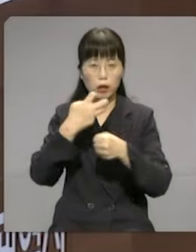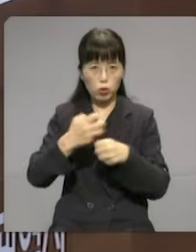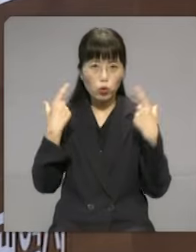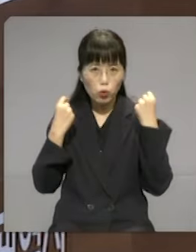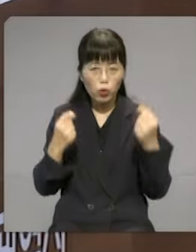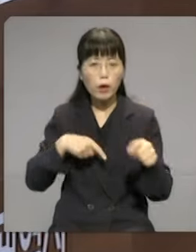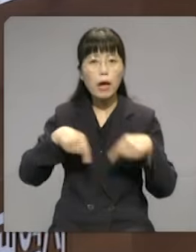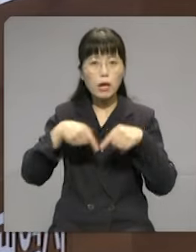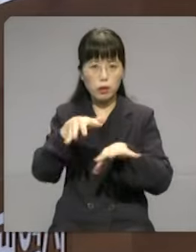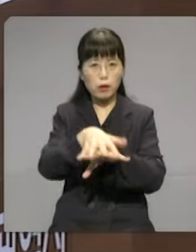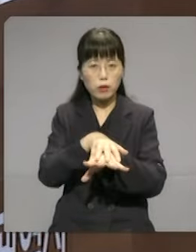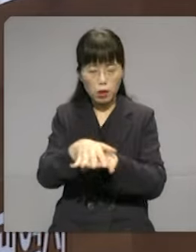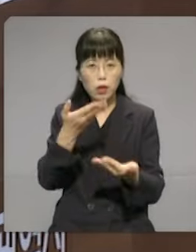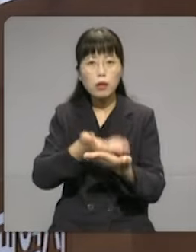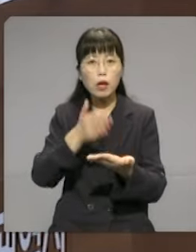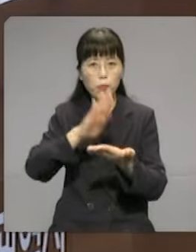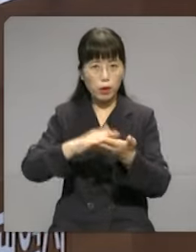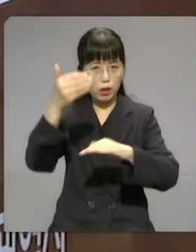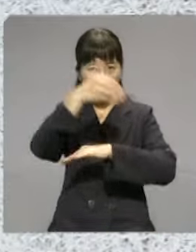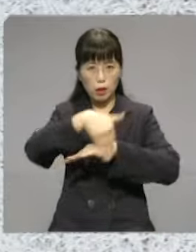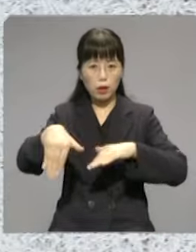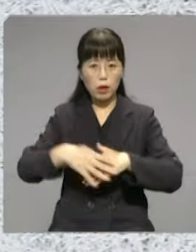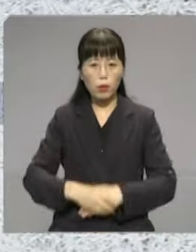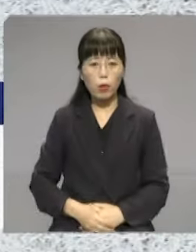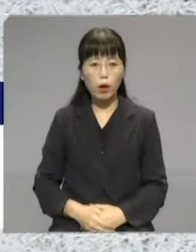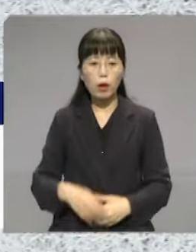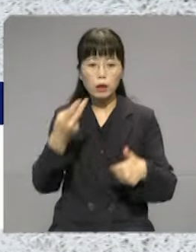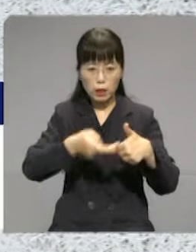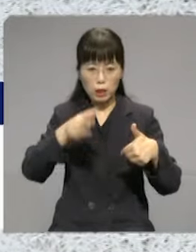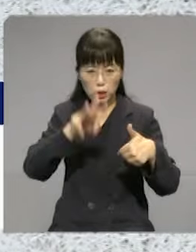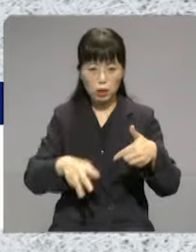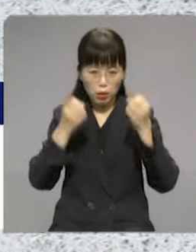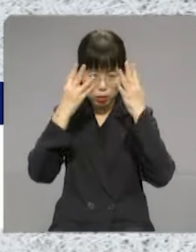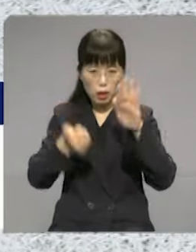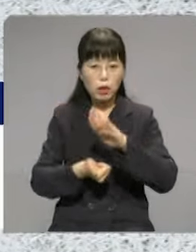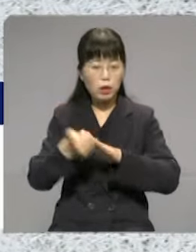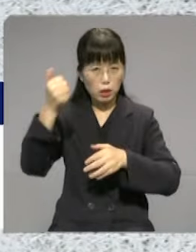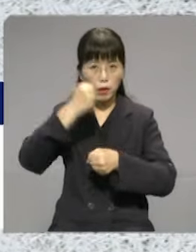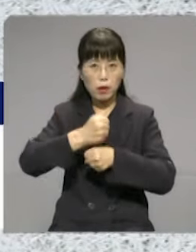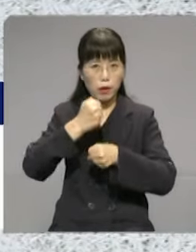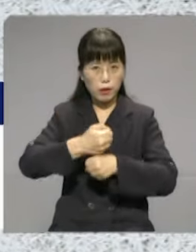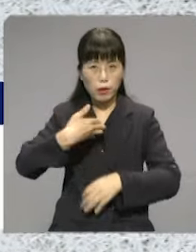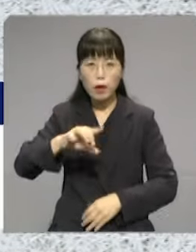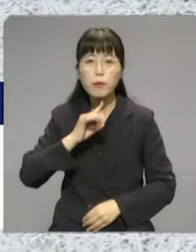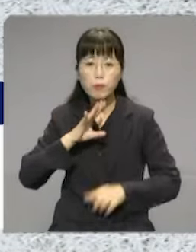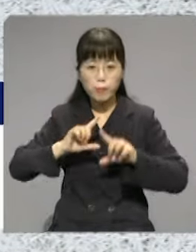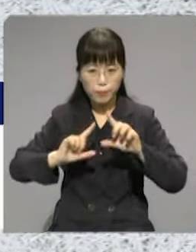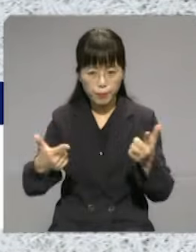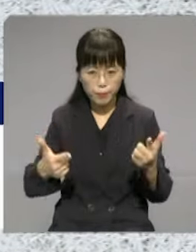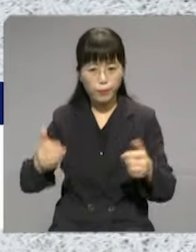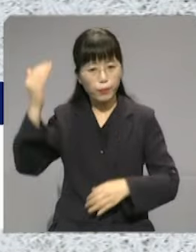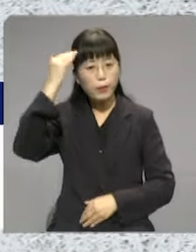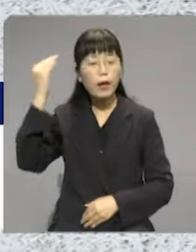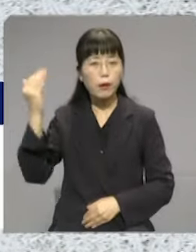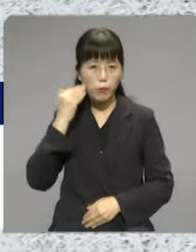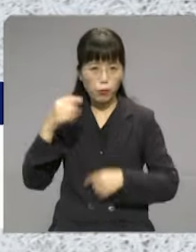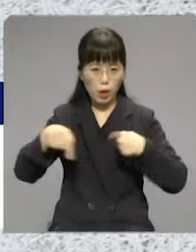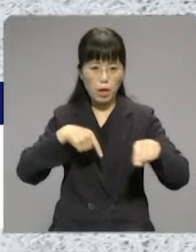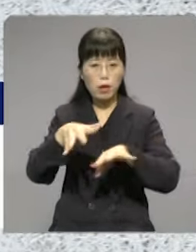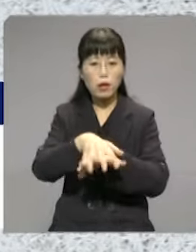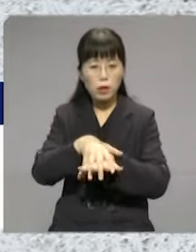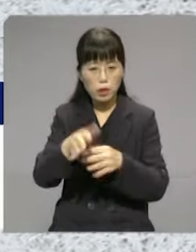유지되어 온 행정체제를 개편한다는 겁니다. 인천에 새로운 희망을 만들어 갈 뿐만이 아니라